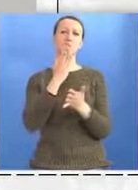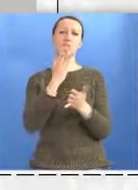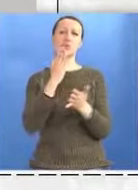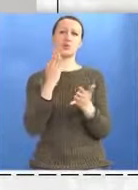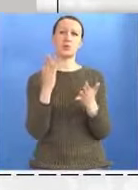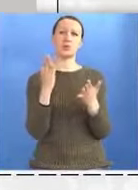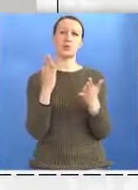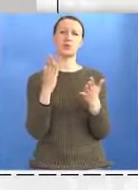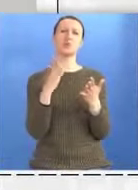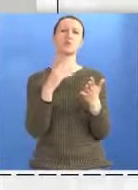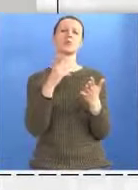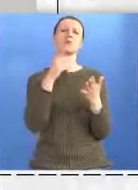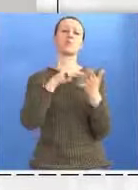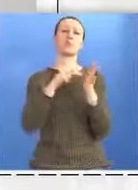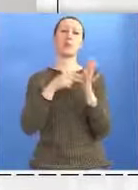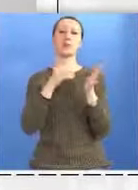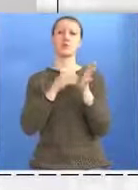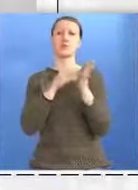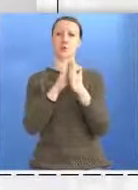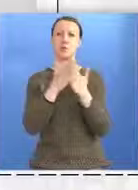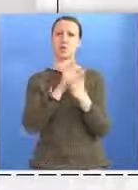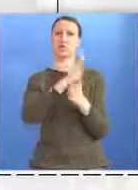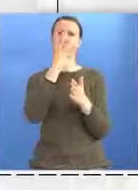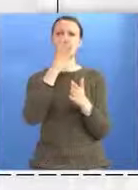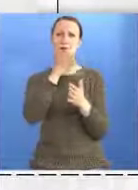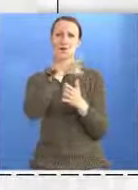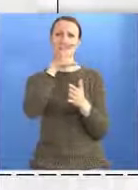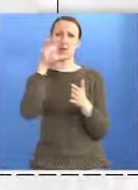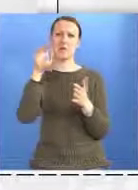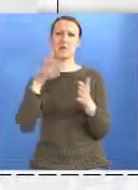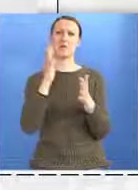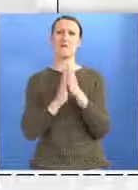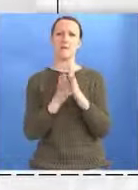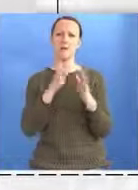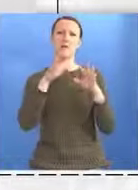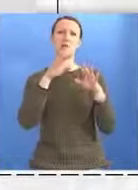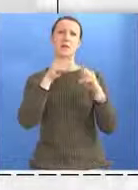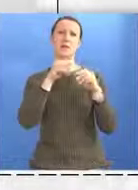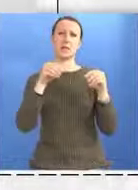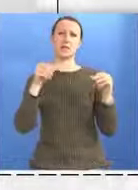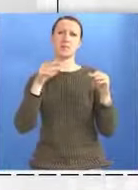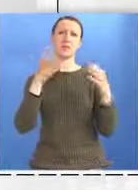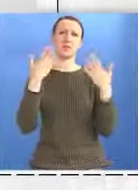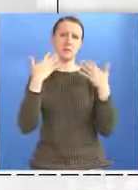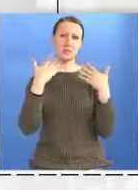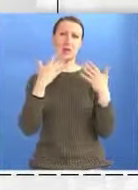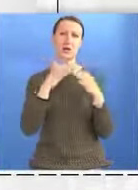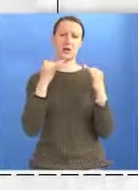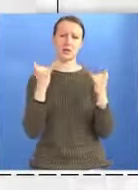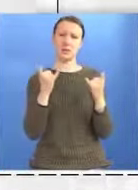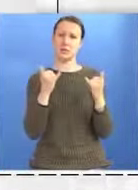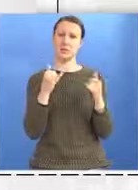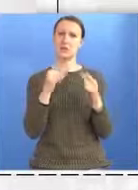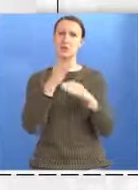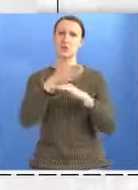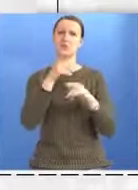događa. U planu su još knjige o sva četiri elementa, znači i o vatri, i o zemlji, i o zraku, a trenutno